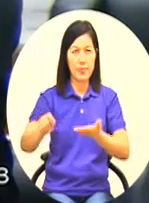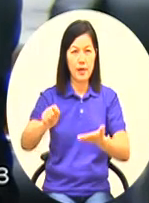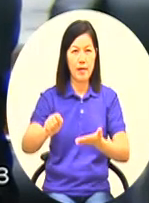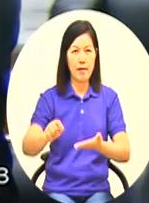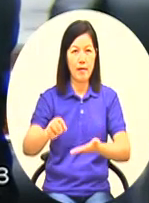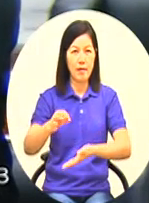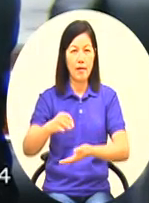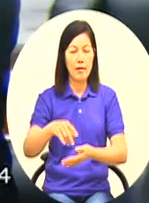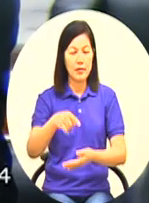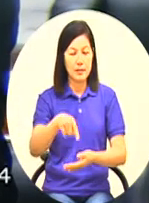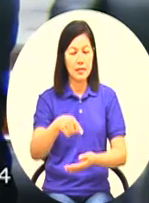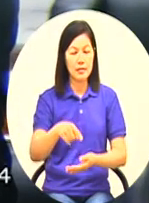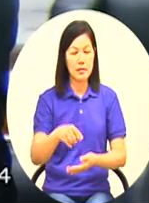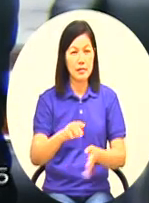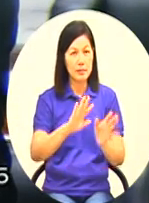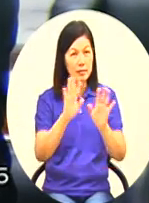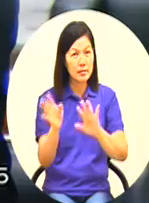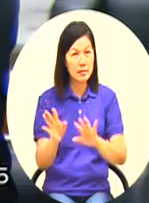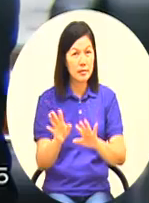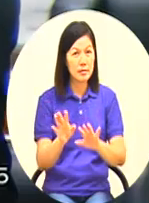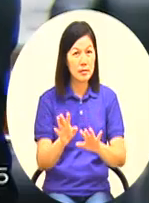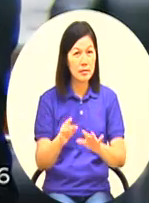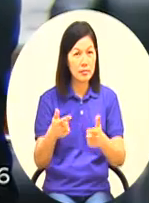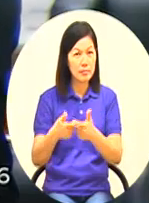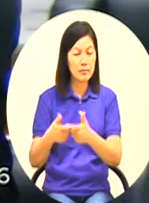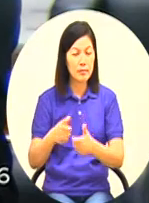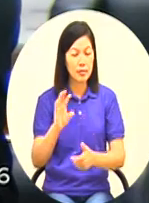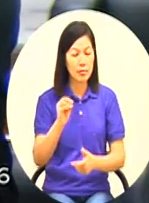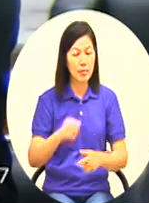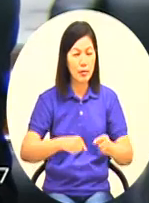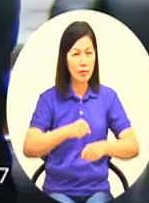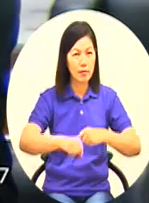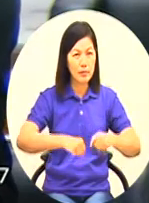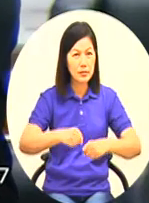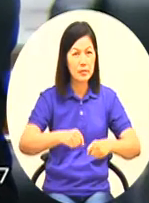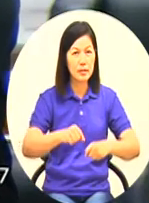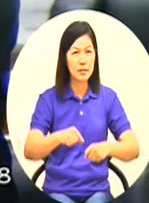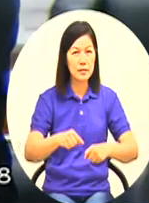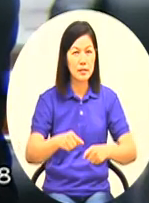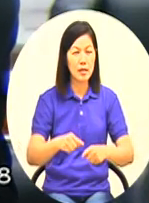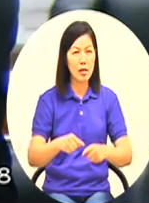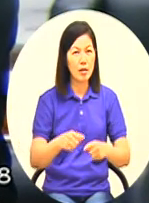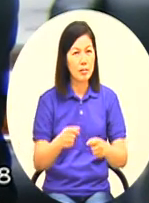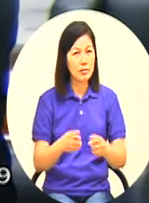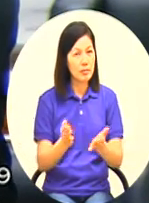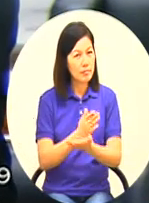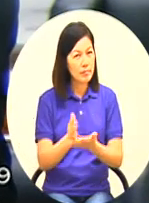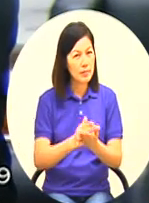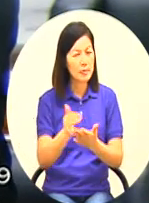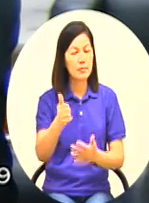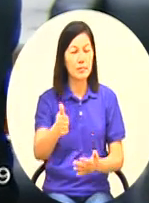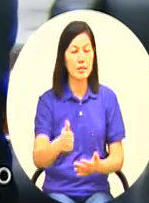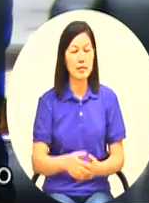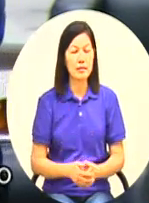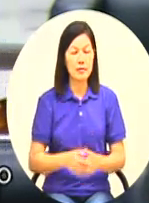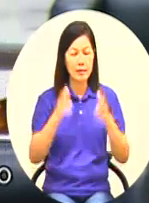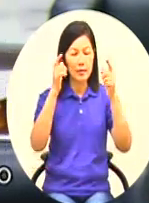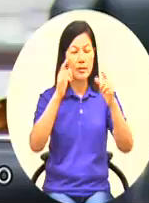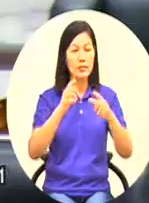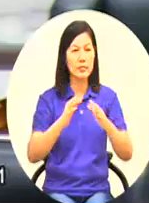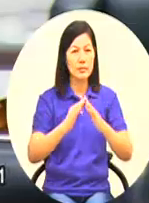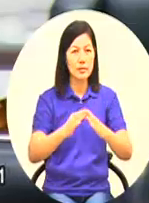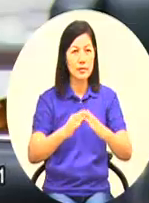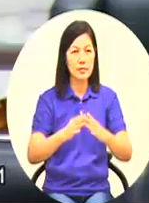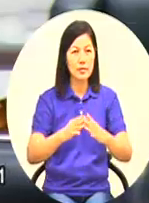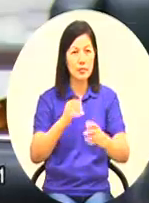哦？那我们公共脚踏车哦，评价非常好。我们高雄市公共脚踏车哦，我们业务报